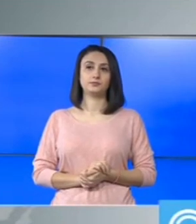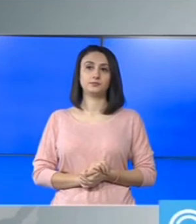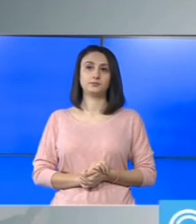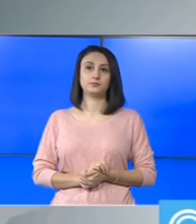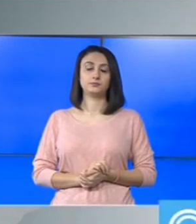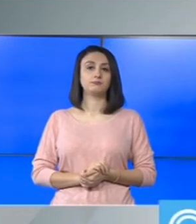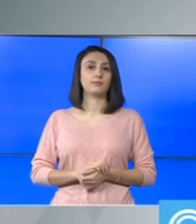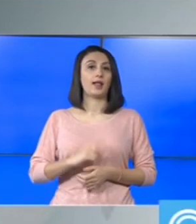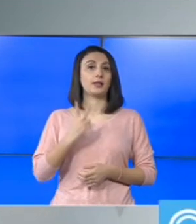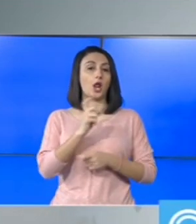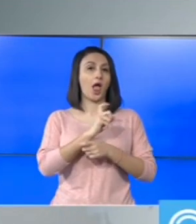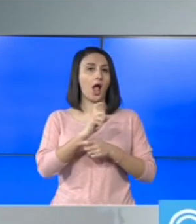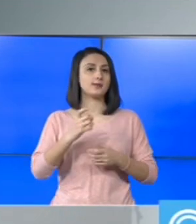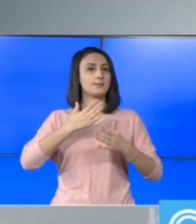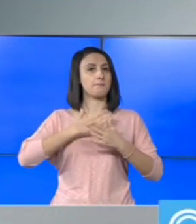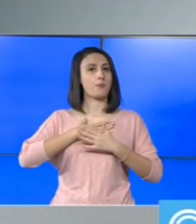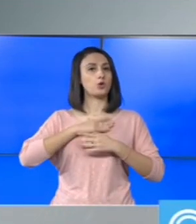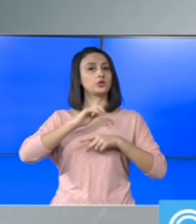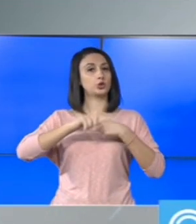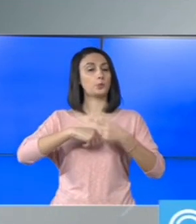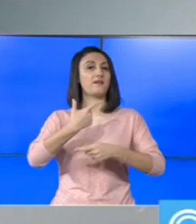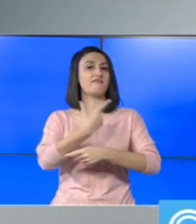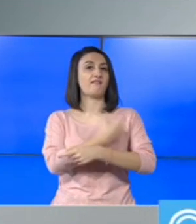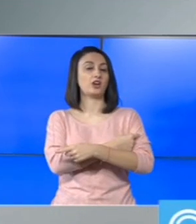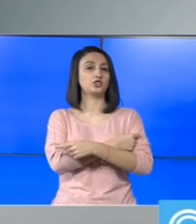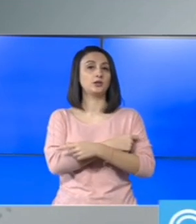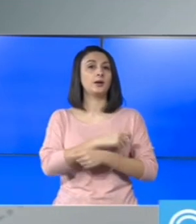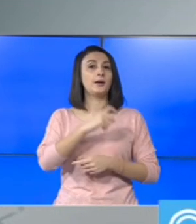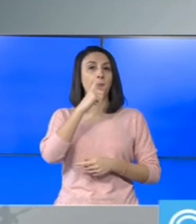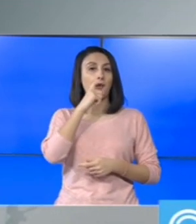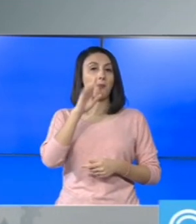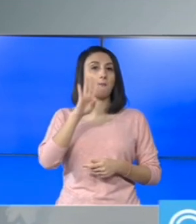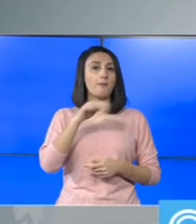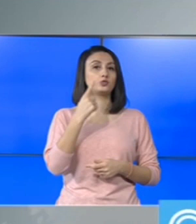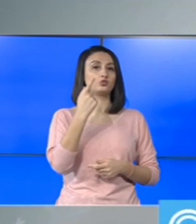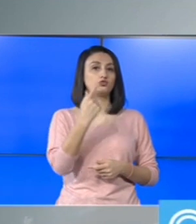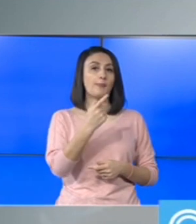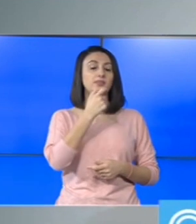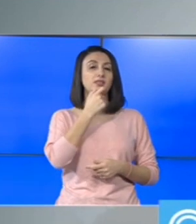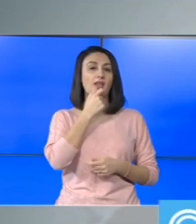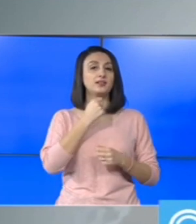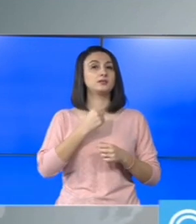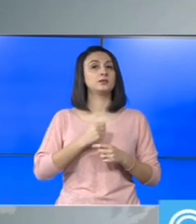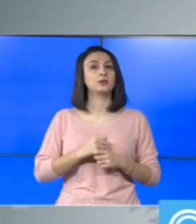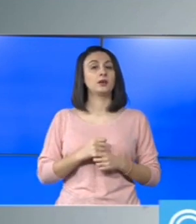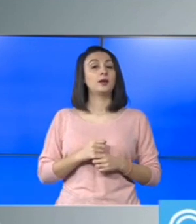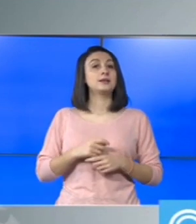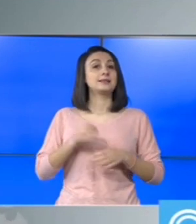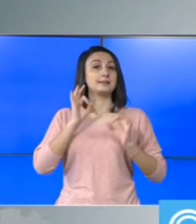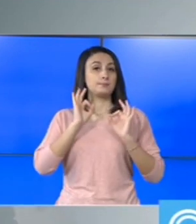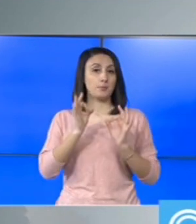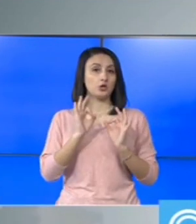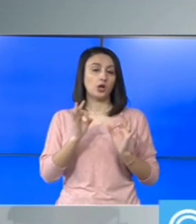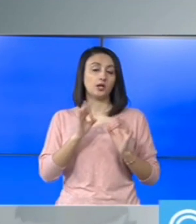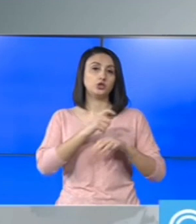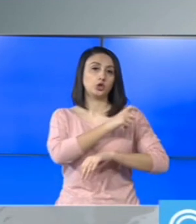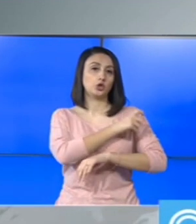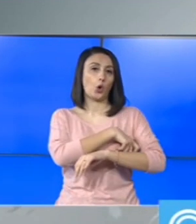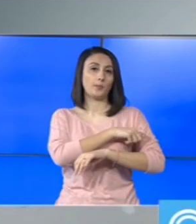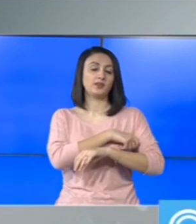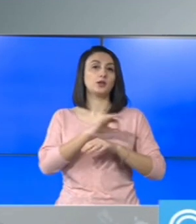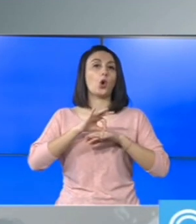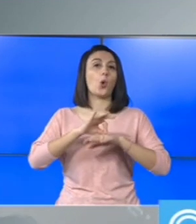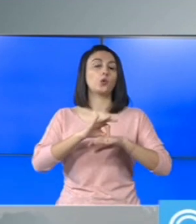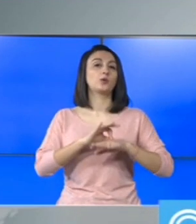un al doilea caz de rețetă după vaccinare Este vorba despre un bărbat de 47 de ani din Târgu Jiu specialiștii Comitetului de coordonare a vaccinării